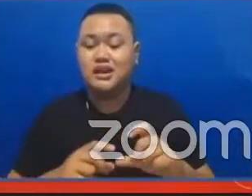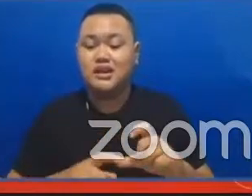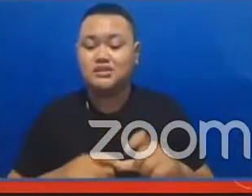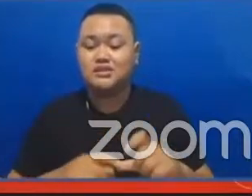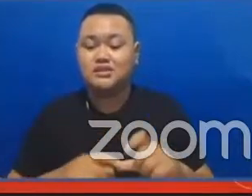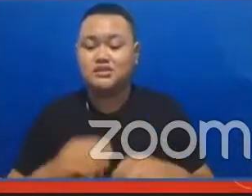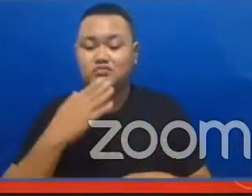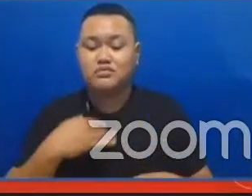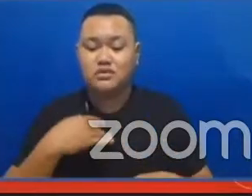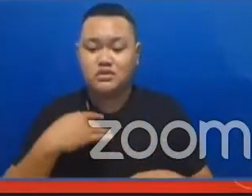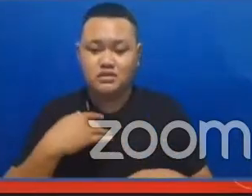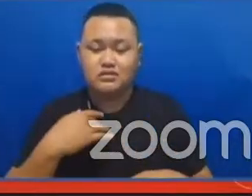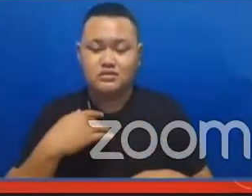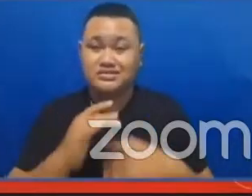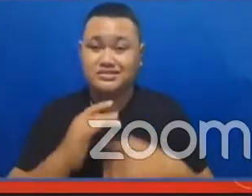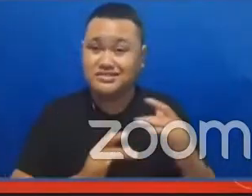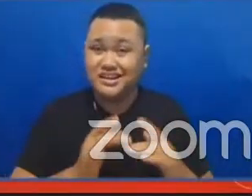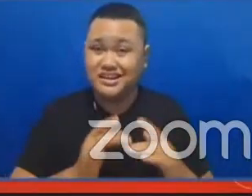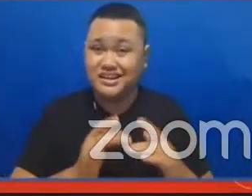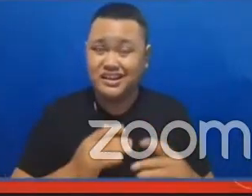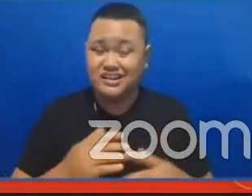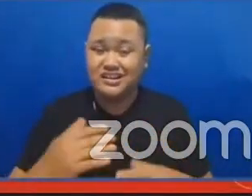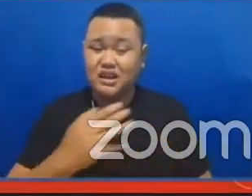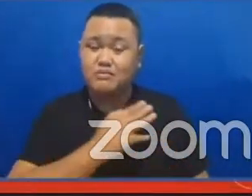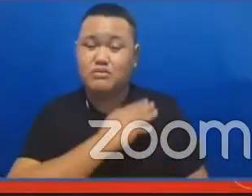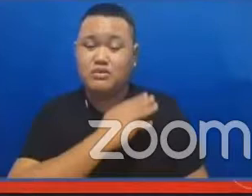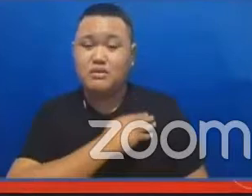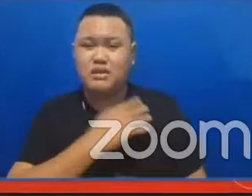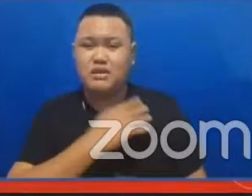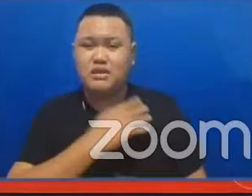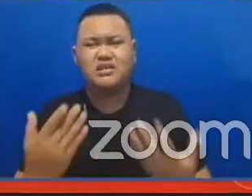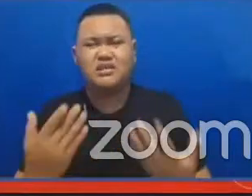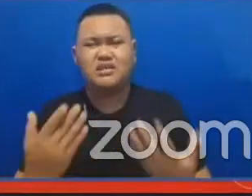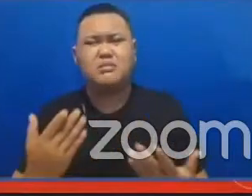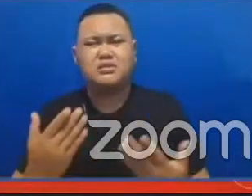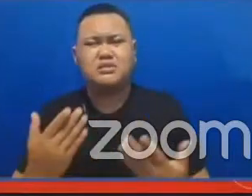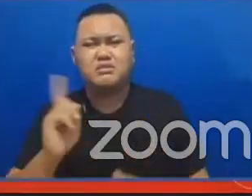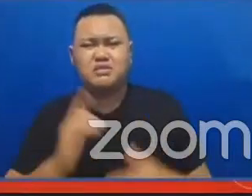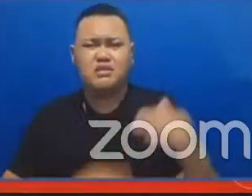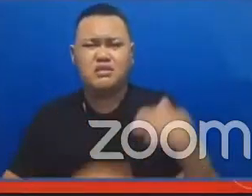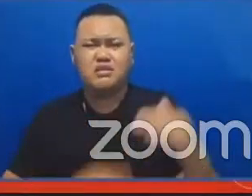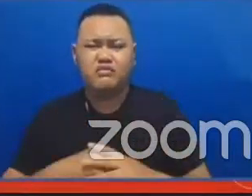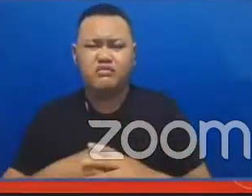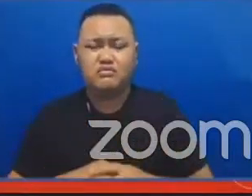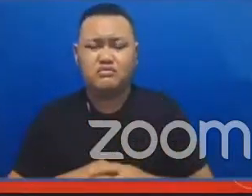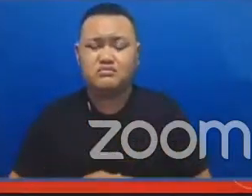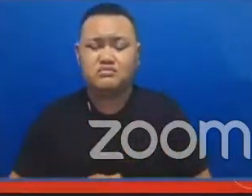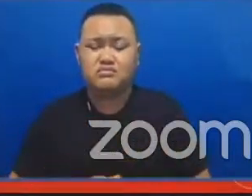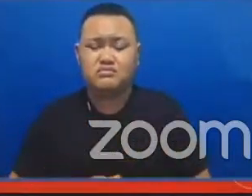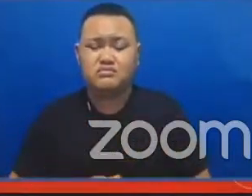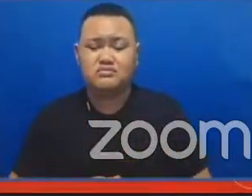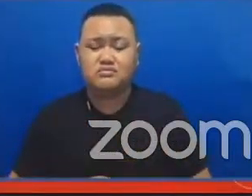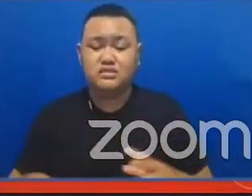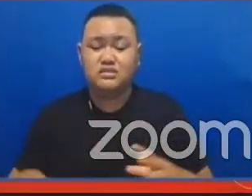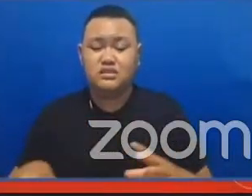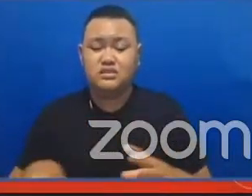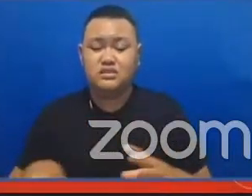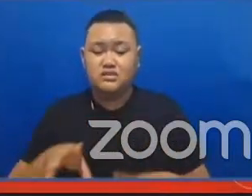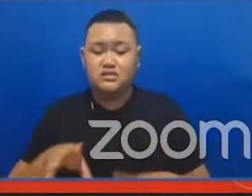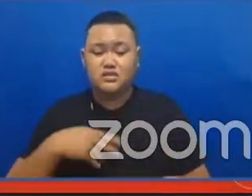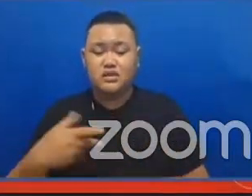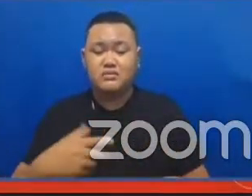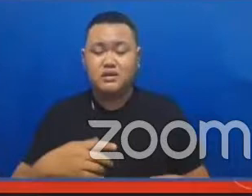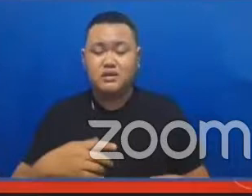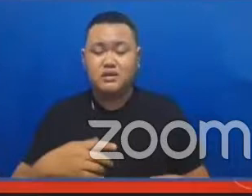ya. Kenapa tidak dimaksimalkan? Betul sekali. Itu? Betul termasuk sekali, Pak. Masuk